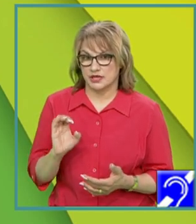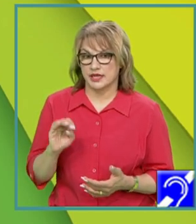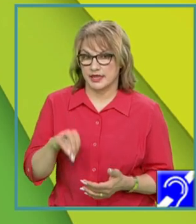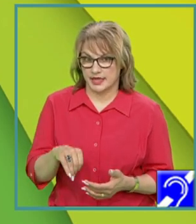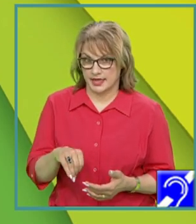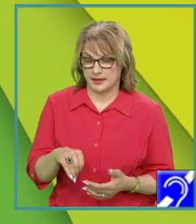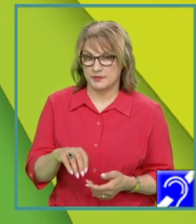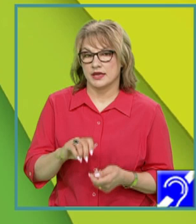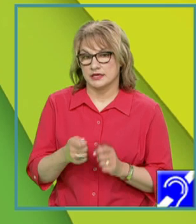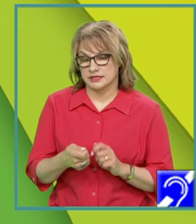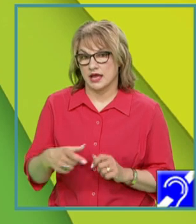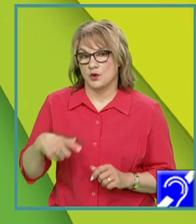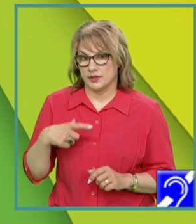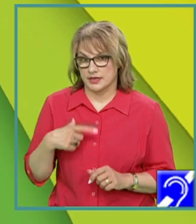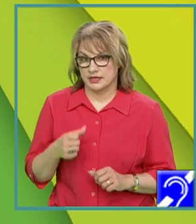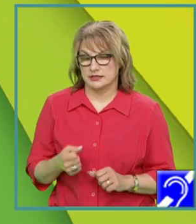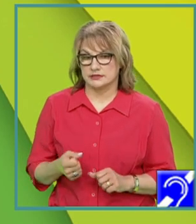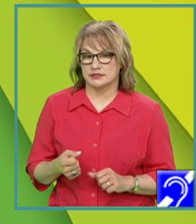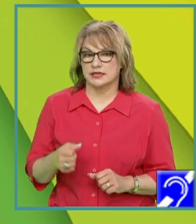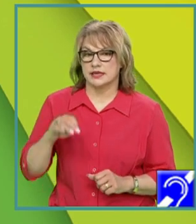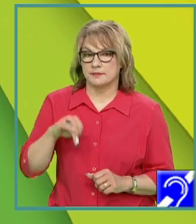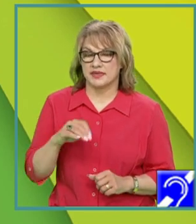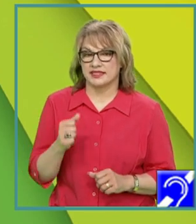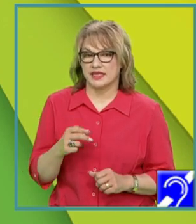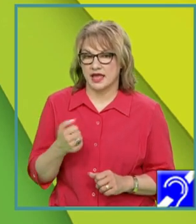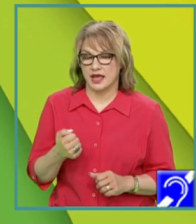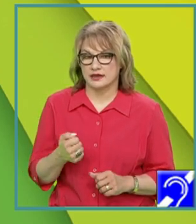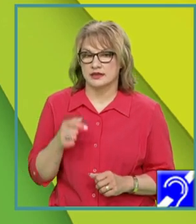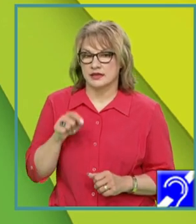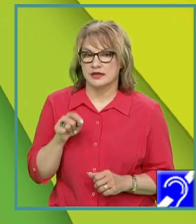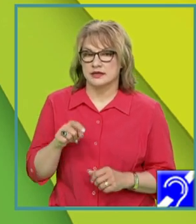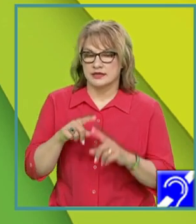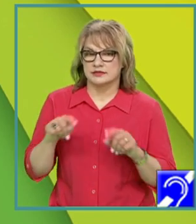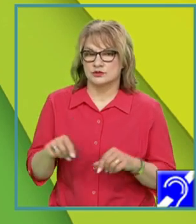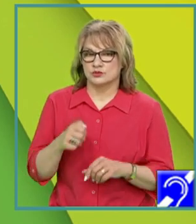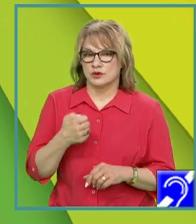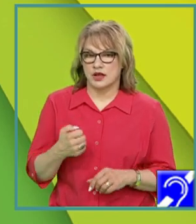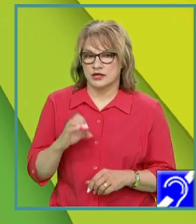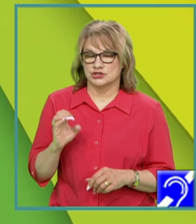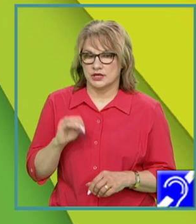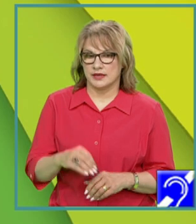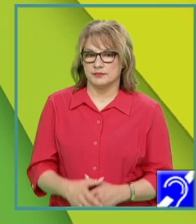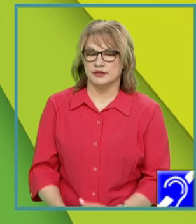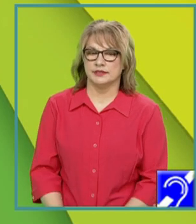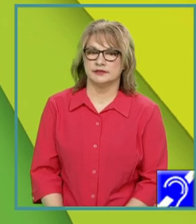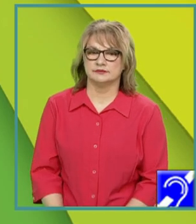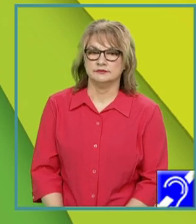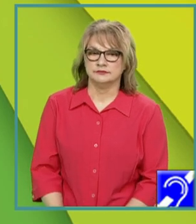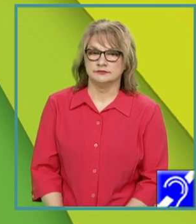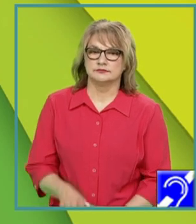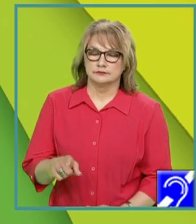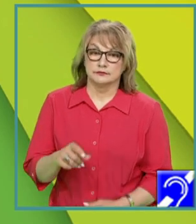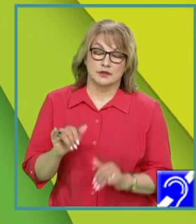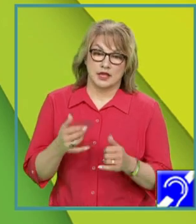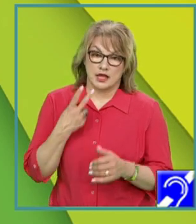sau este mediană în triunghiul ACM în cazul